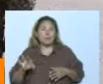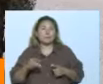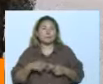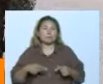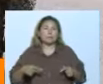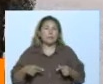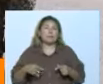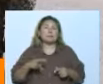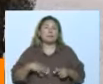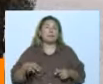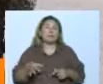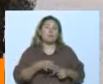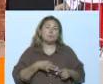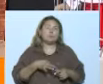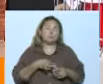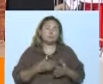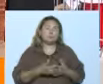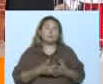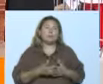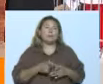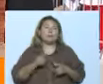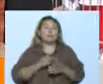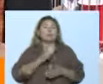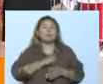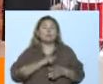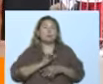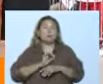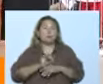база. Из Мангистауской области в другие области на службу отправились 700 новобранцев.